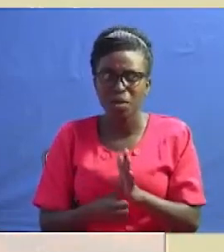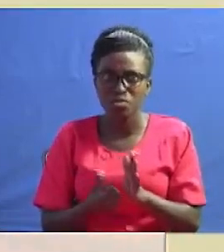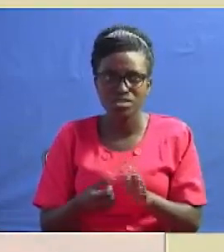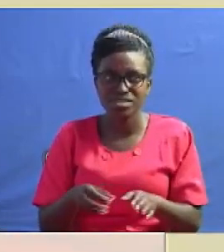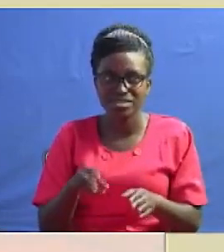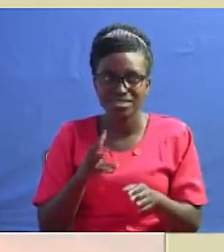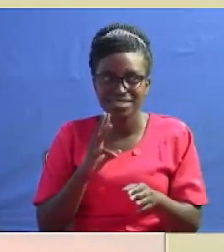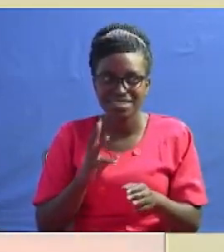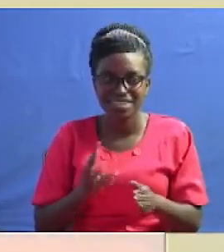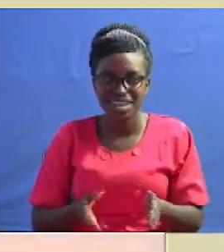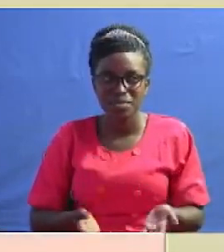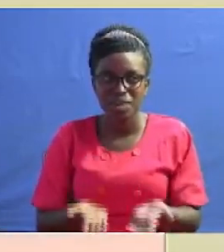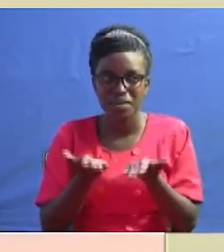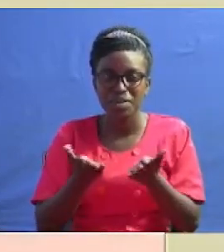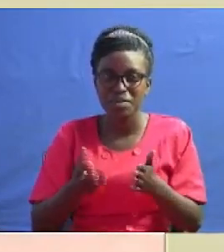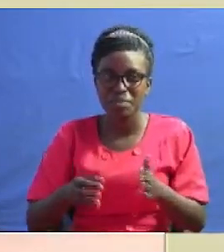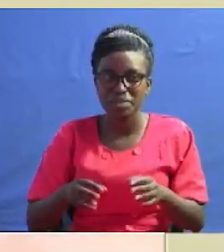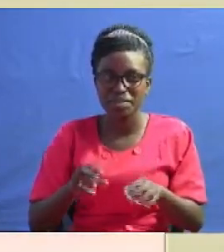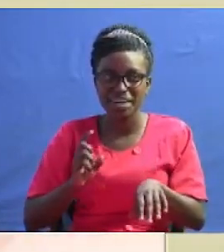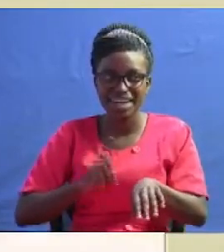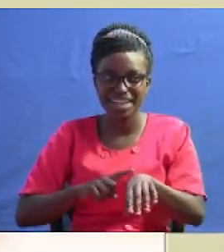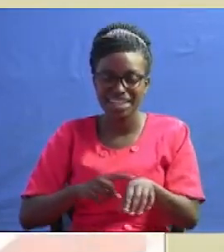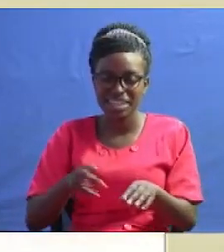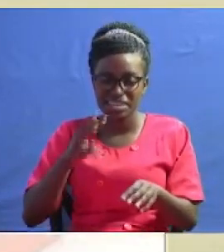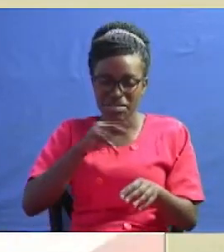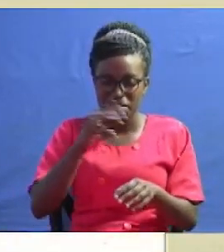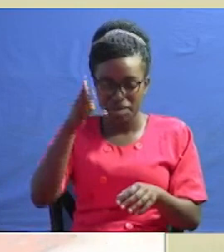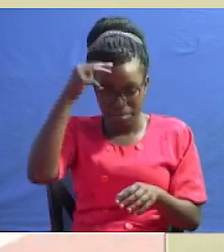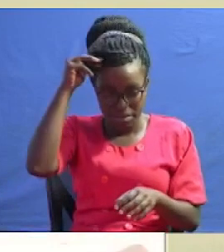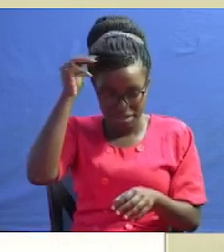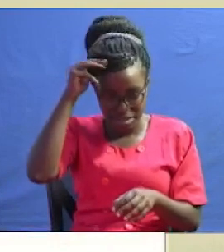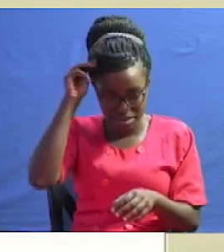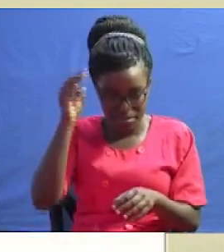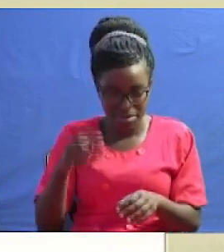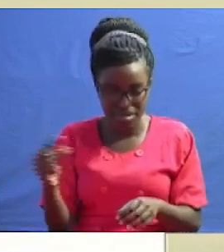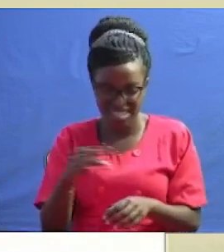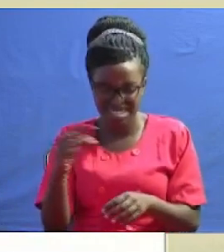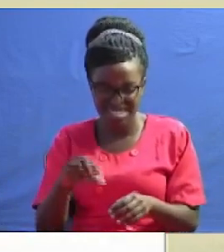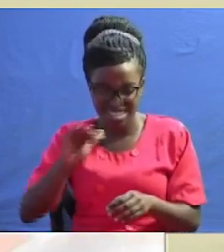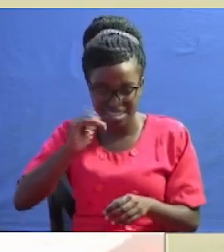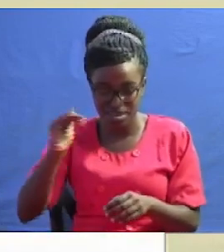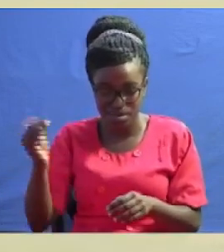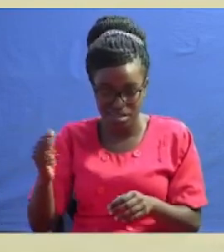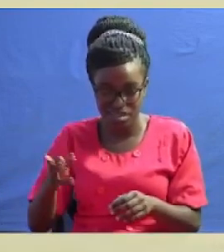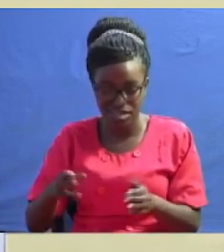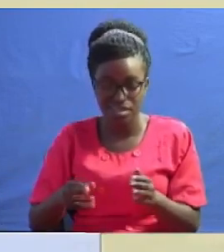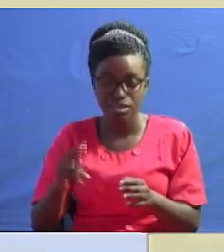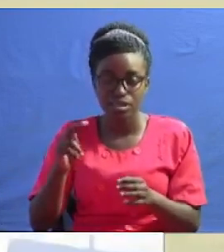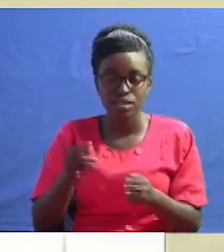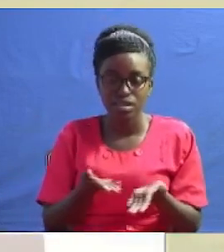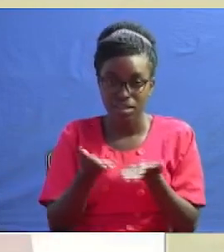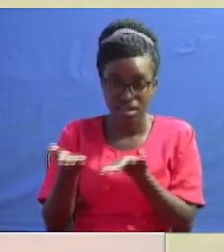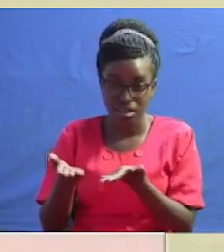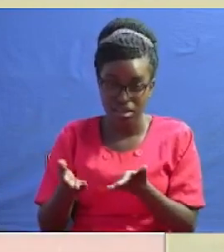vikubwa. Watu wa Siwayu, watu wa Masabit, watu wa Wajia, Garissa County, Turukana,